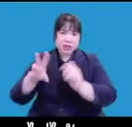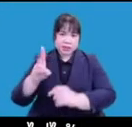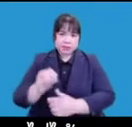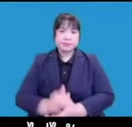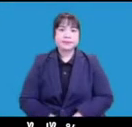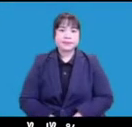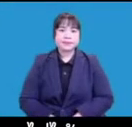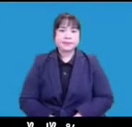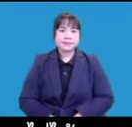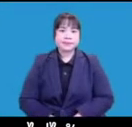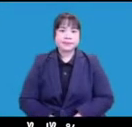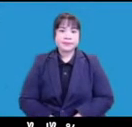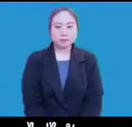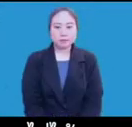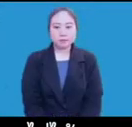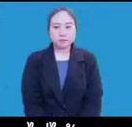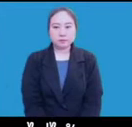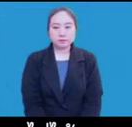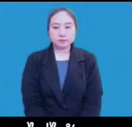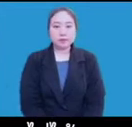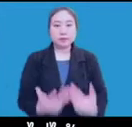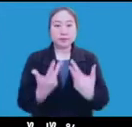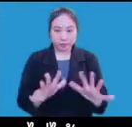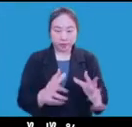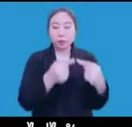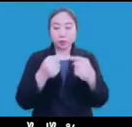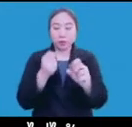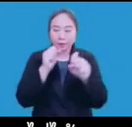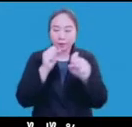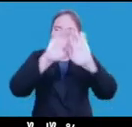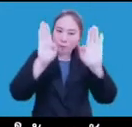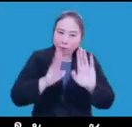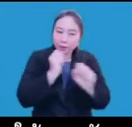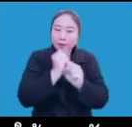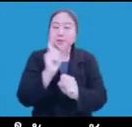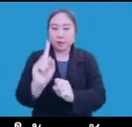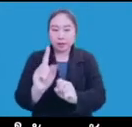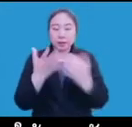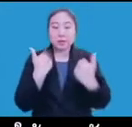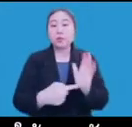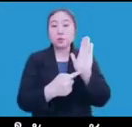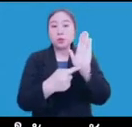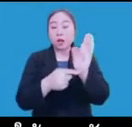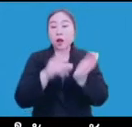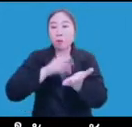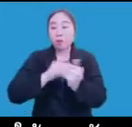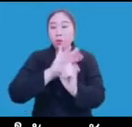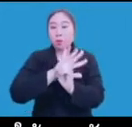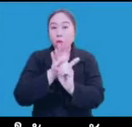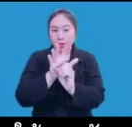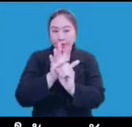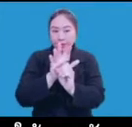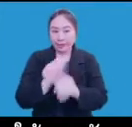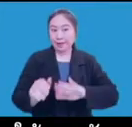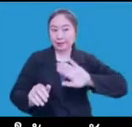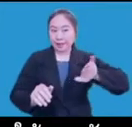ะจากนั้นนะครับเราต้องมาดีไซน์นะครับว่า visualization จะใช้แบบไหนนี่ผมยกตัวอย่างข้อมูลโควิดนะอย่างทาง